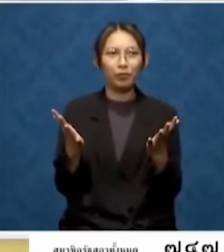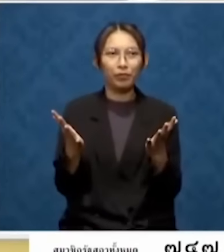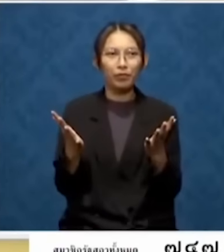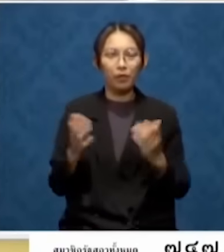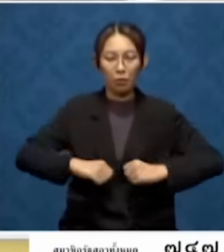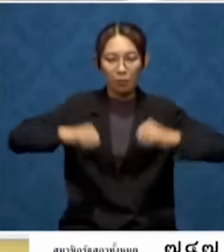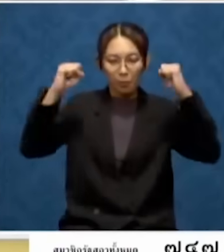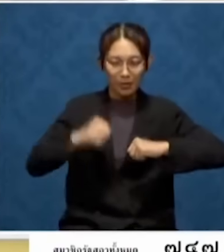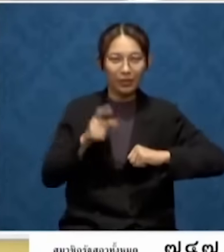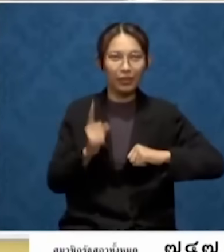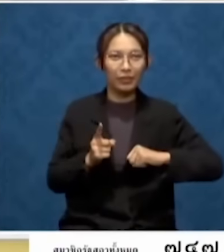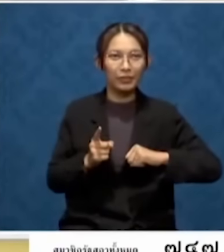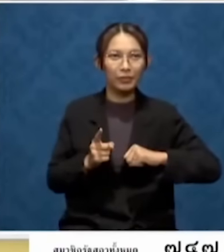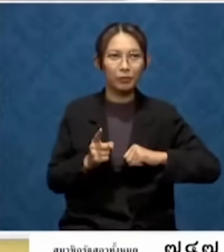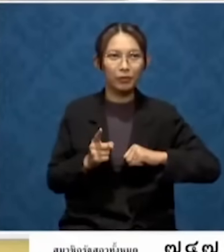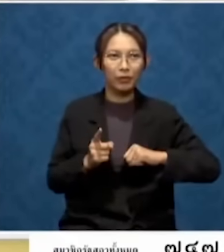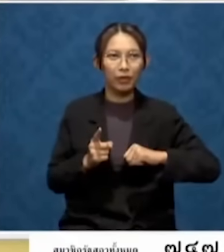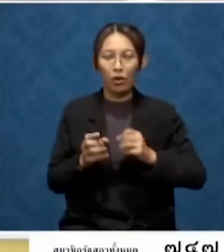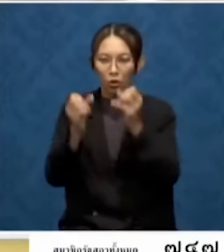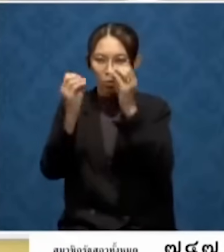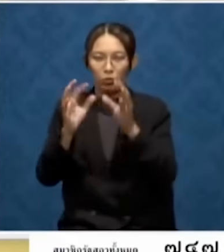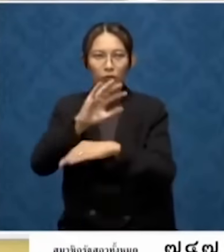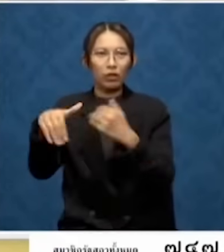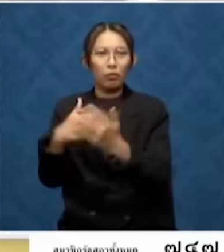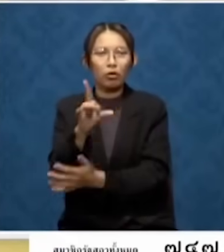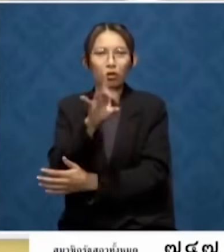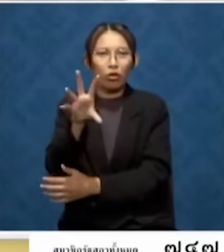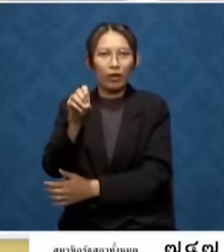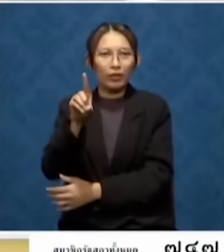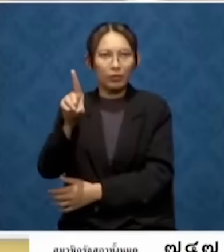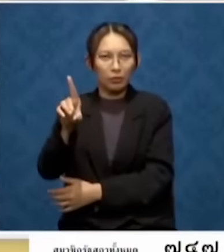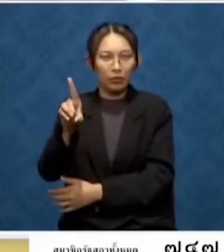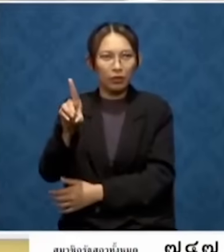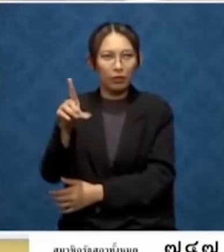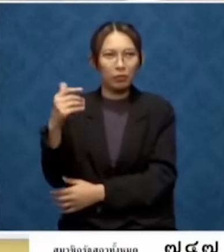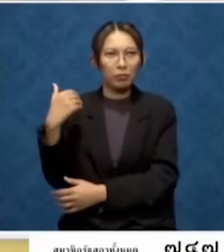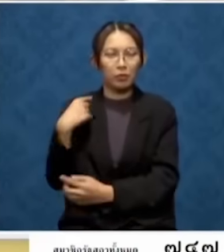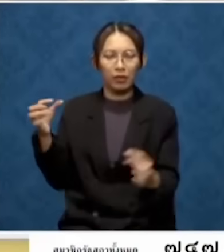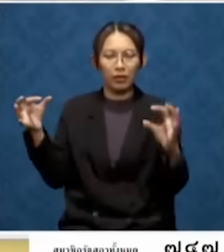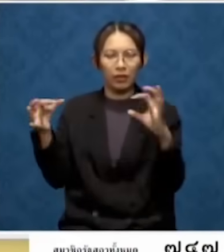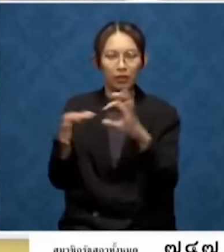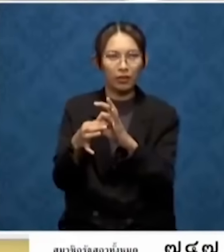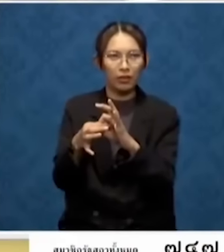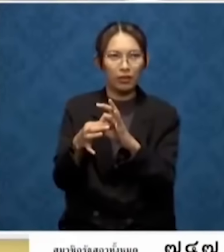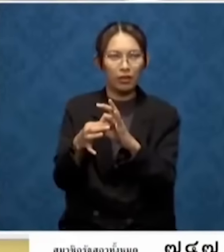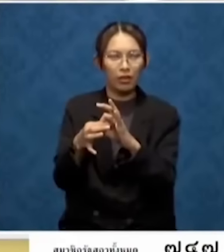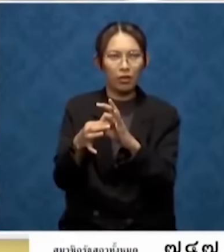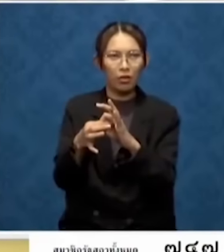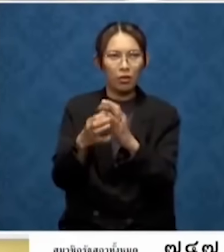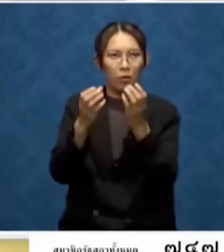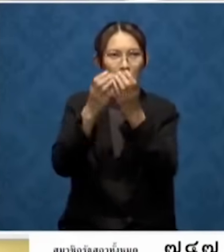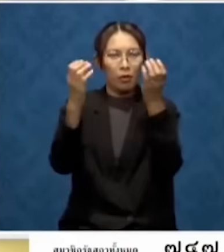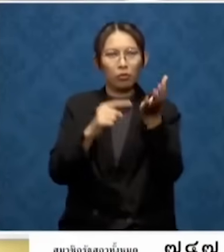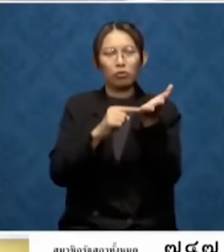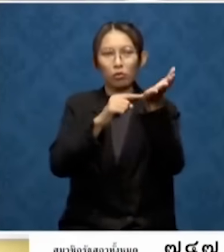ติที่อาจารย์ทั้งหมด151คนที่บอกว่ามันทำให้ข้อบังคับใหญ่ต่อรัฐธรรมนูญนั้นไม่เกิดขึ้น